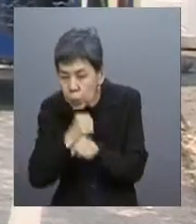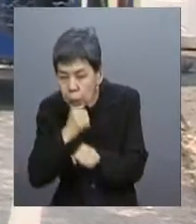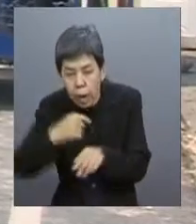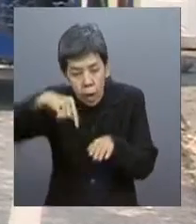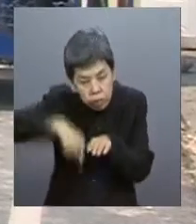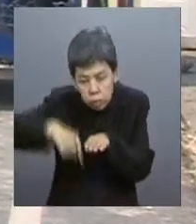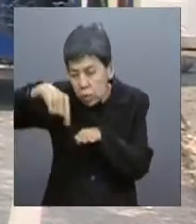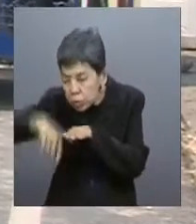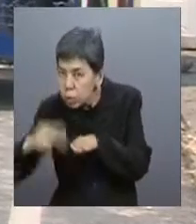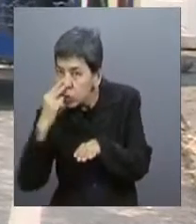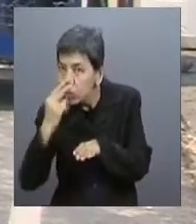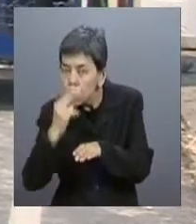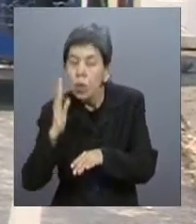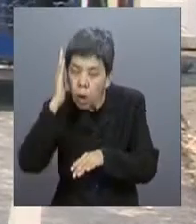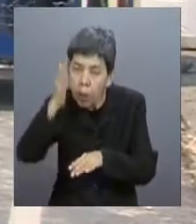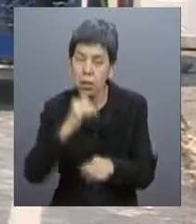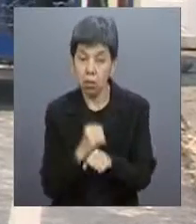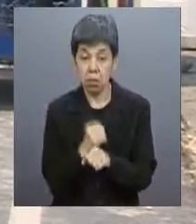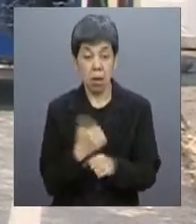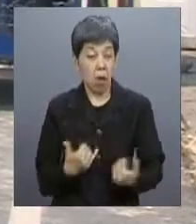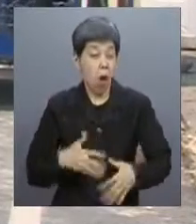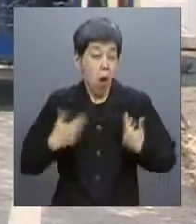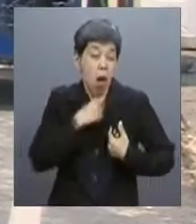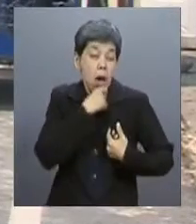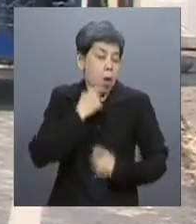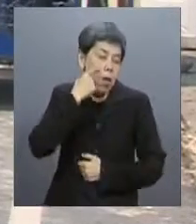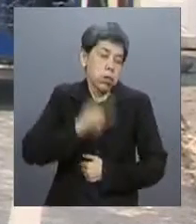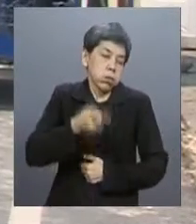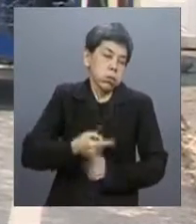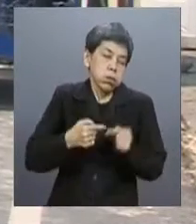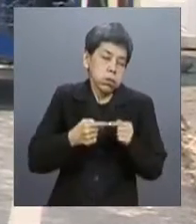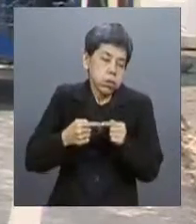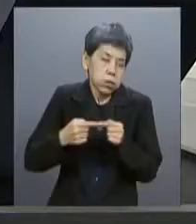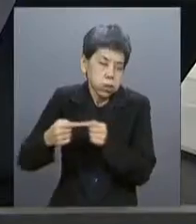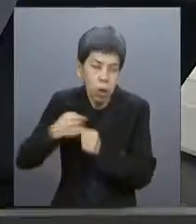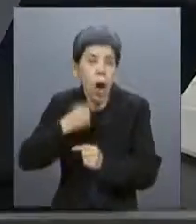จาะบ่อน้ำตื้นหรือว่าเจาะบ่อบาดาล นะคะเพราะว่าภัยแล้งก็ยังจะคงยาวนานไปอีกหลายเดือนค่ะ